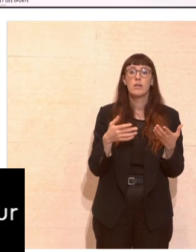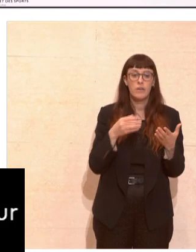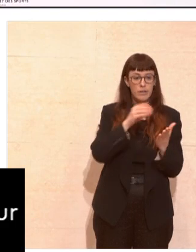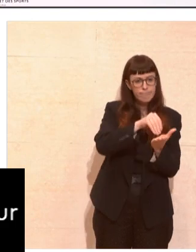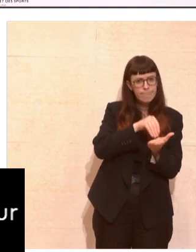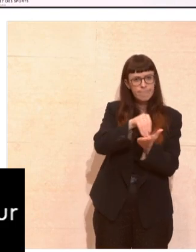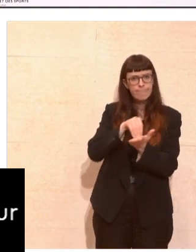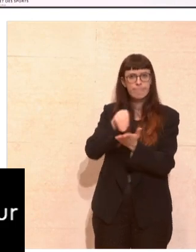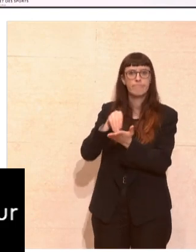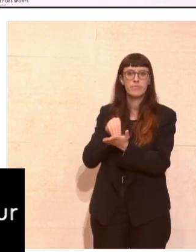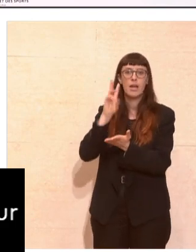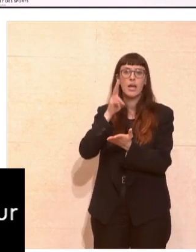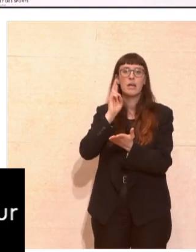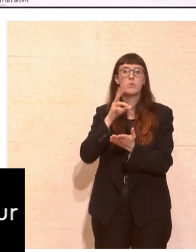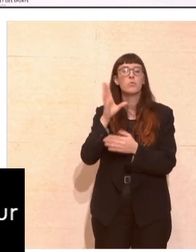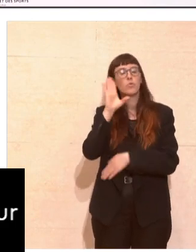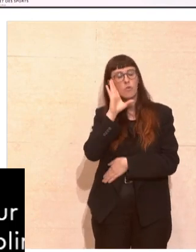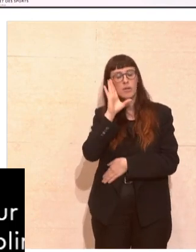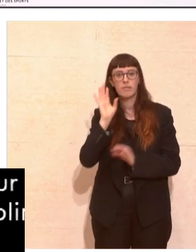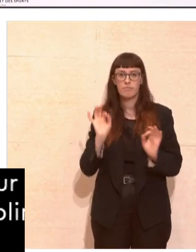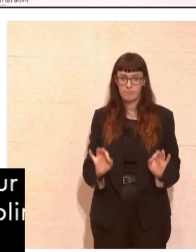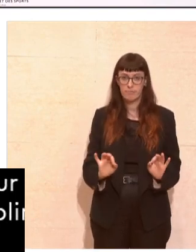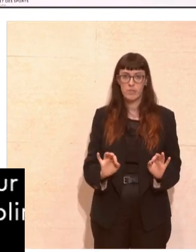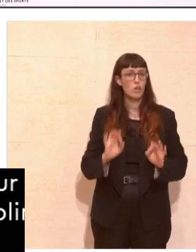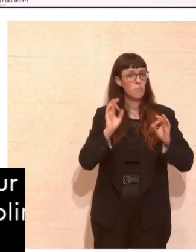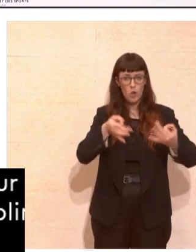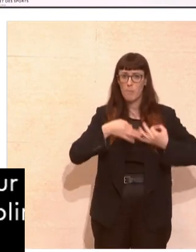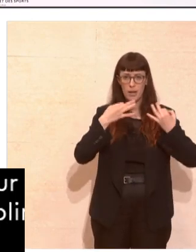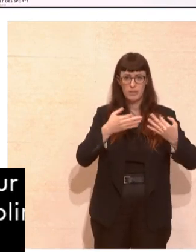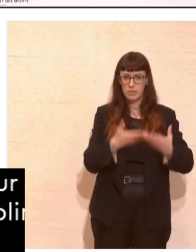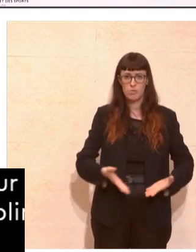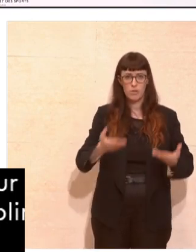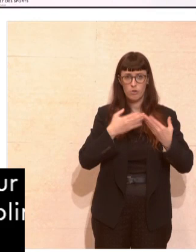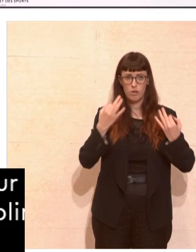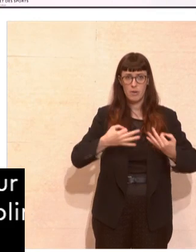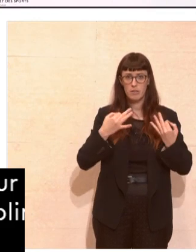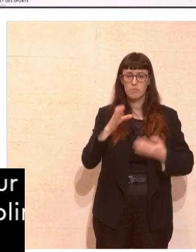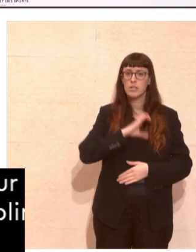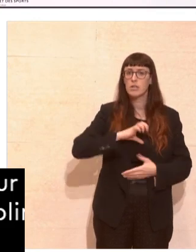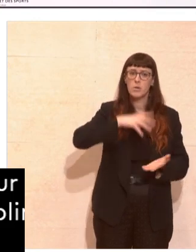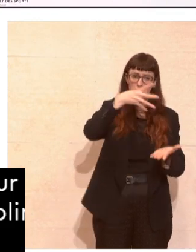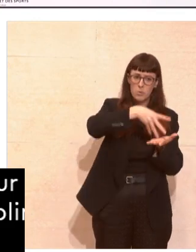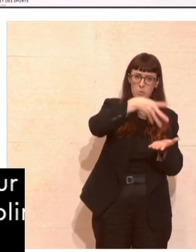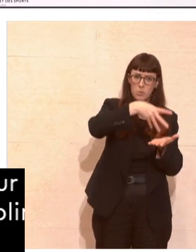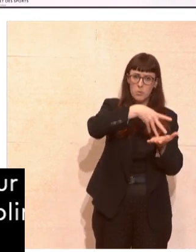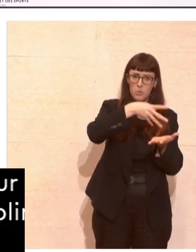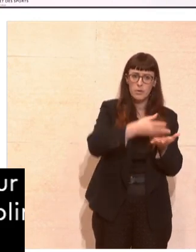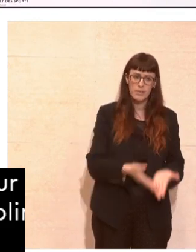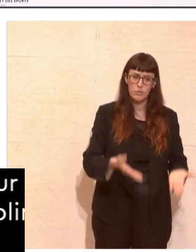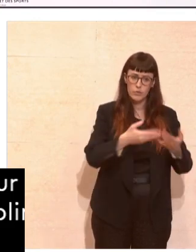habitude standard, en conditions normales, comment est-ce qu'ils dorment, pour avoir des données objectives de l'état de la situation.